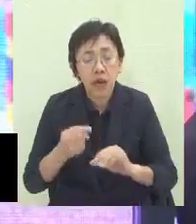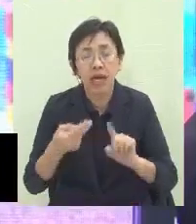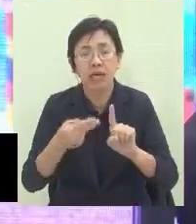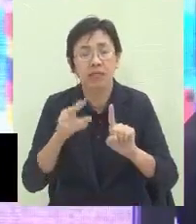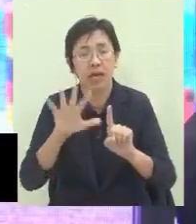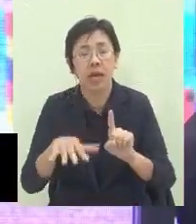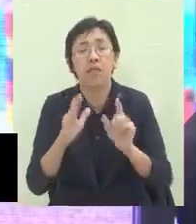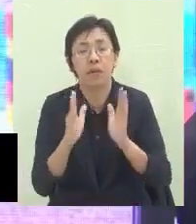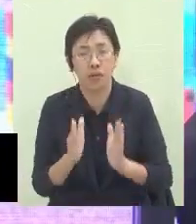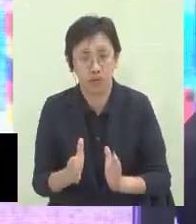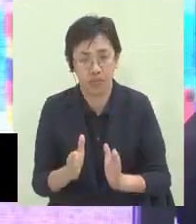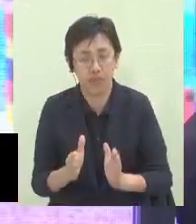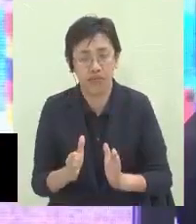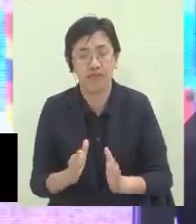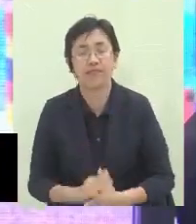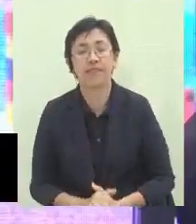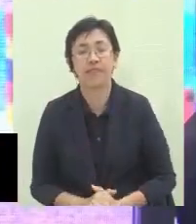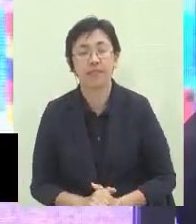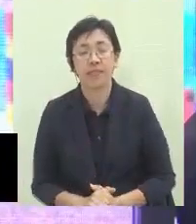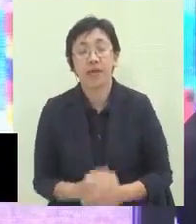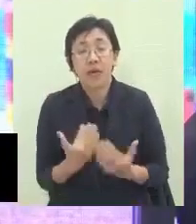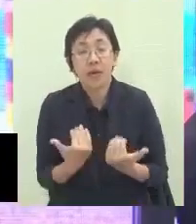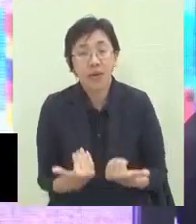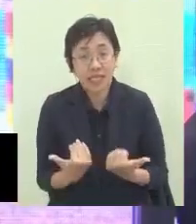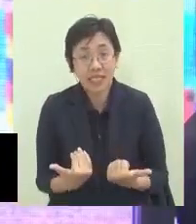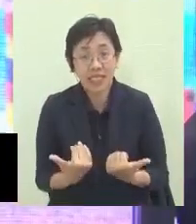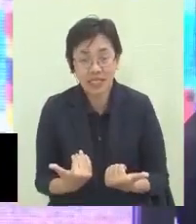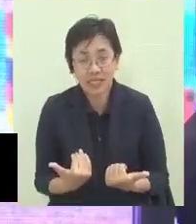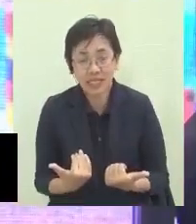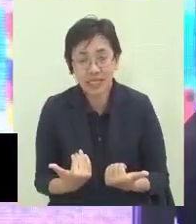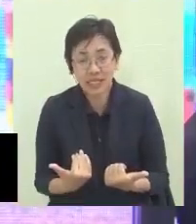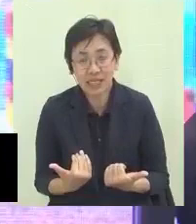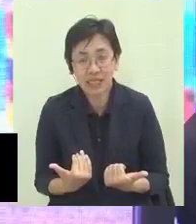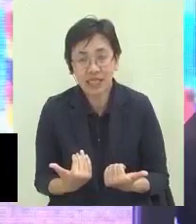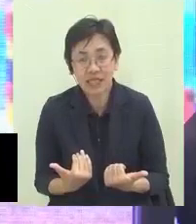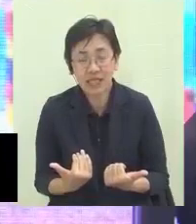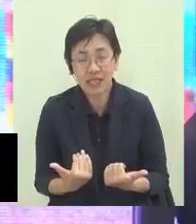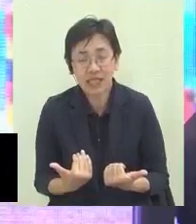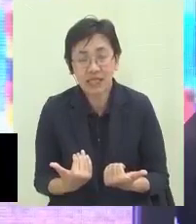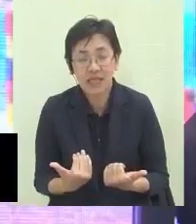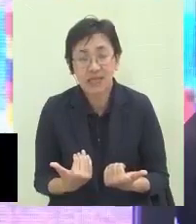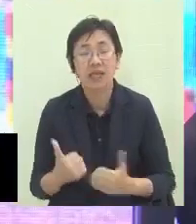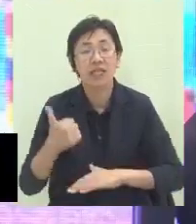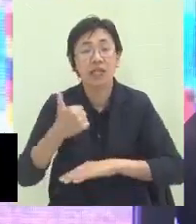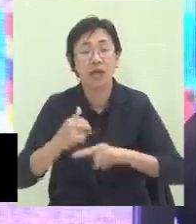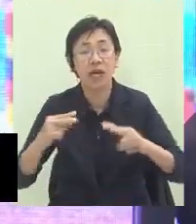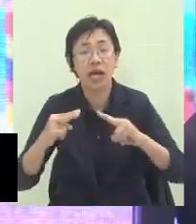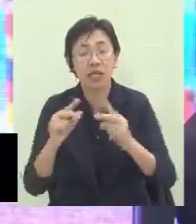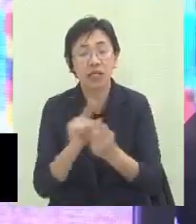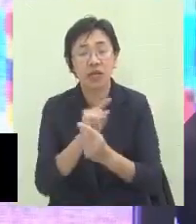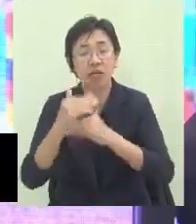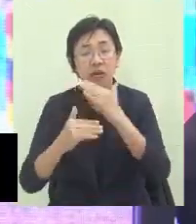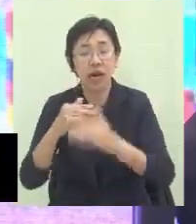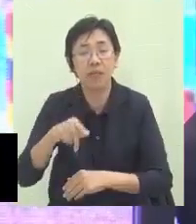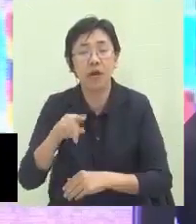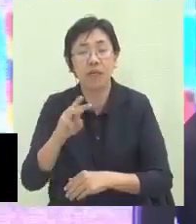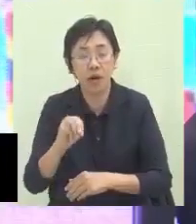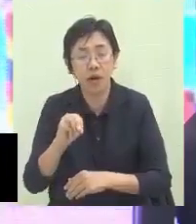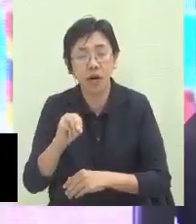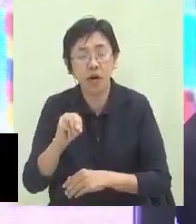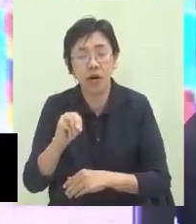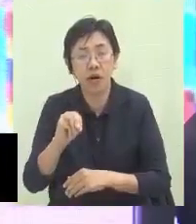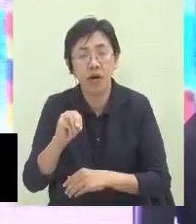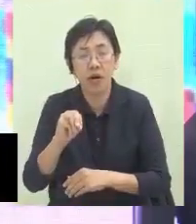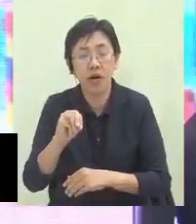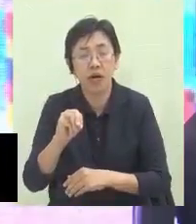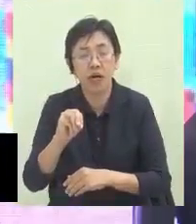คนถึงแม้นวันนี้พนักท่านรัฐมนตรีว่าการกระทรวงท่านวราวุฒิศิลปะอาชาท่านรัฐมนตรีว่าการกระทรว